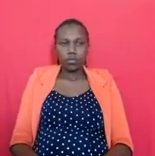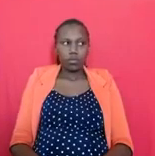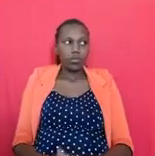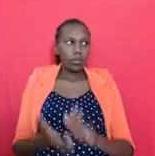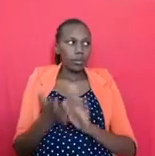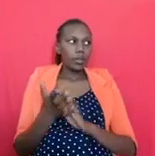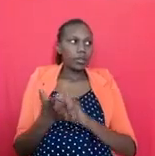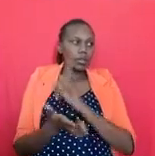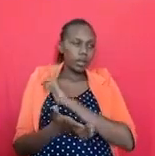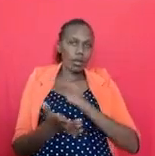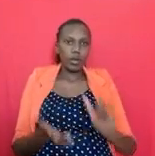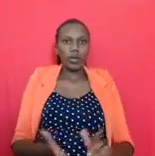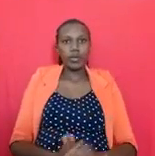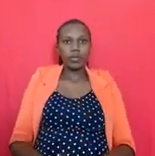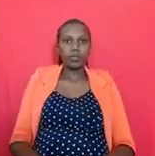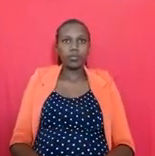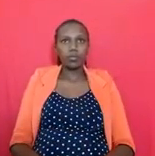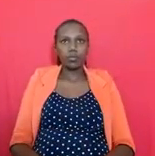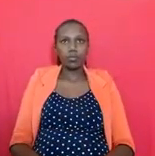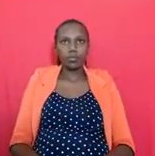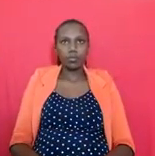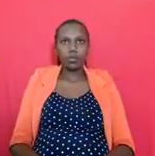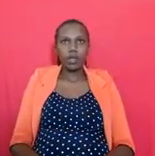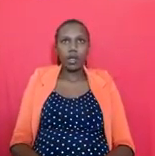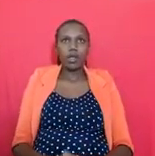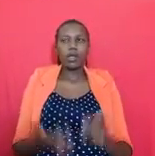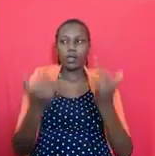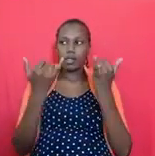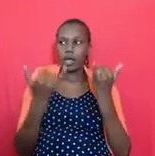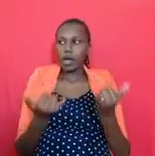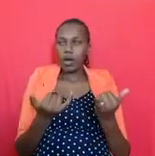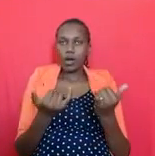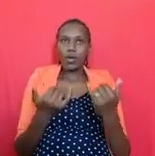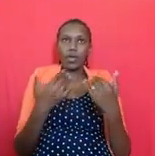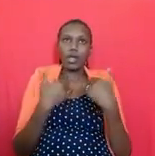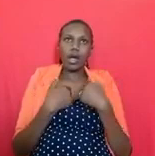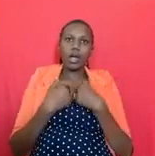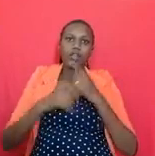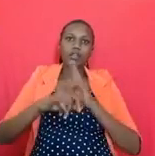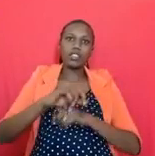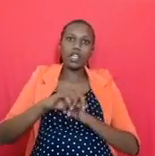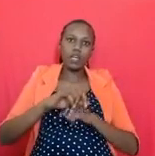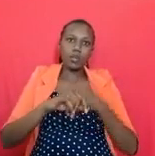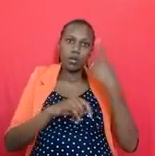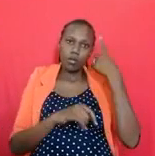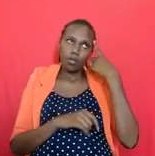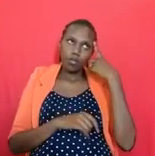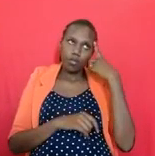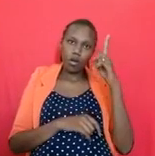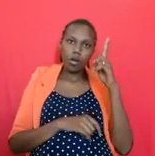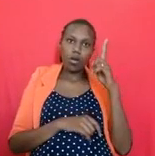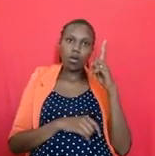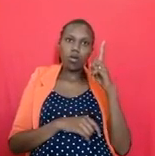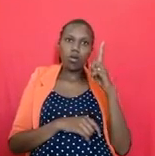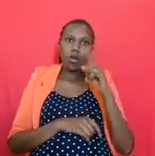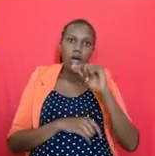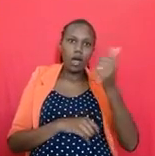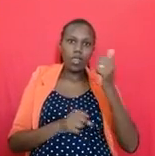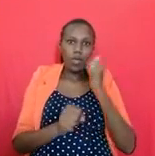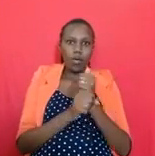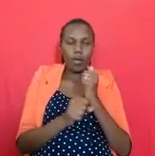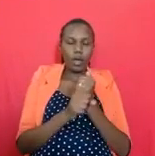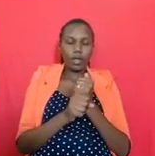Mwathani arogocwo. Riu nitugutonya thiini wa wira ucio ungi wi mbere